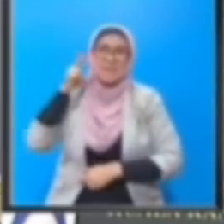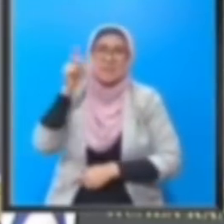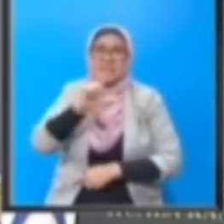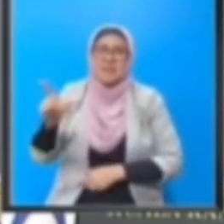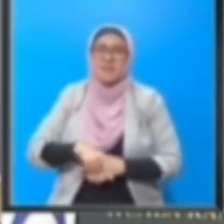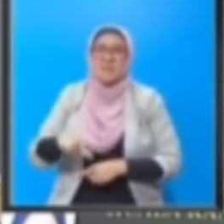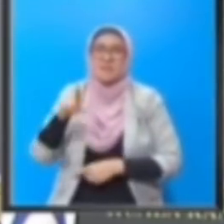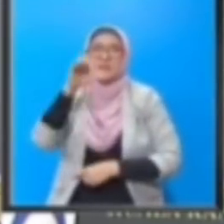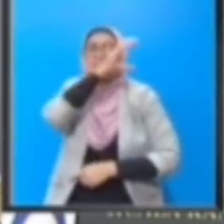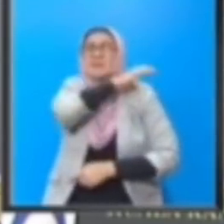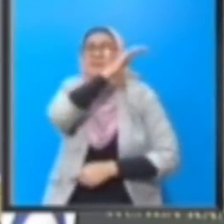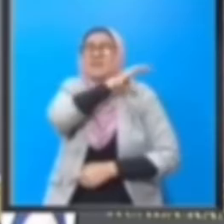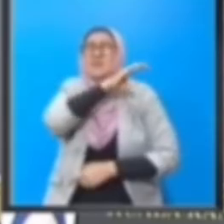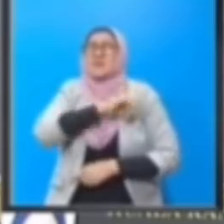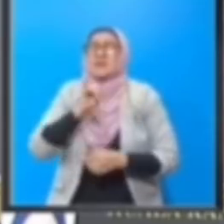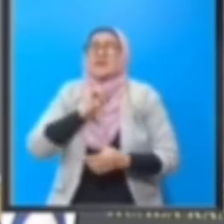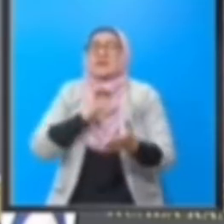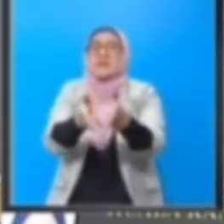minta